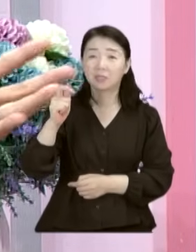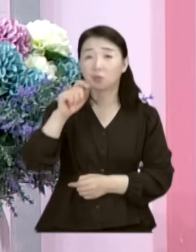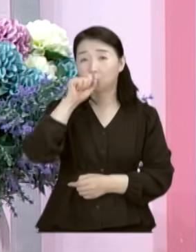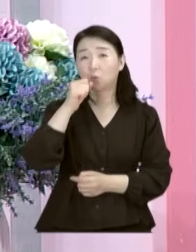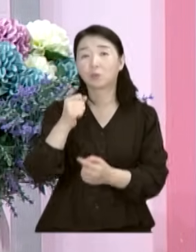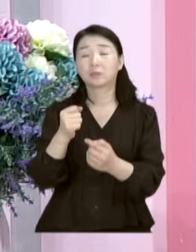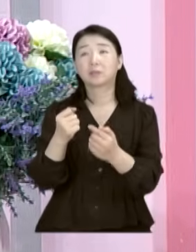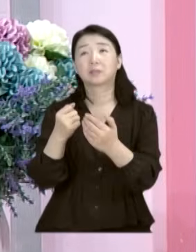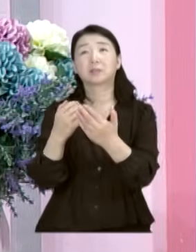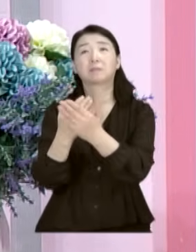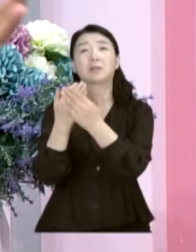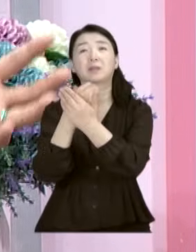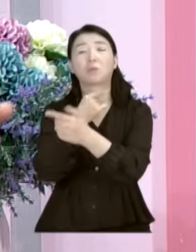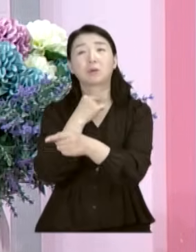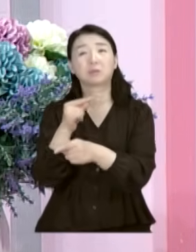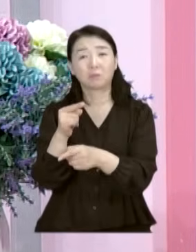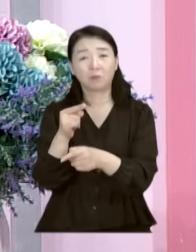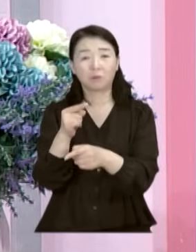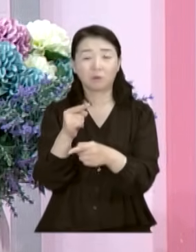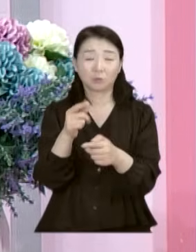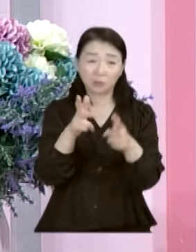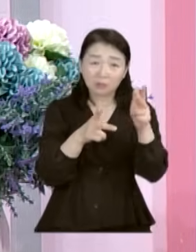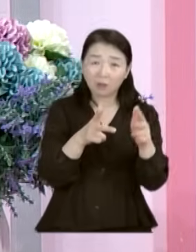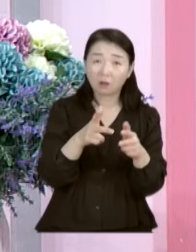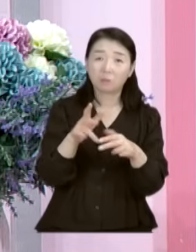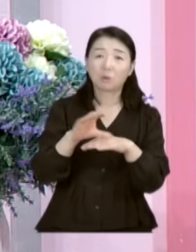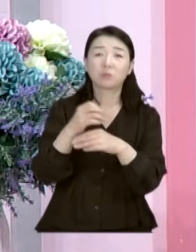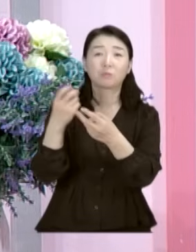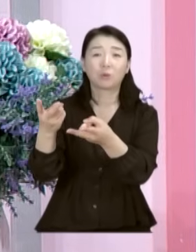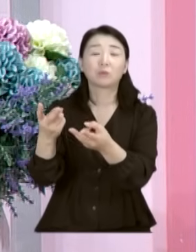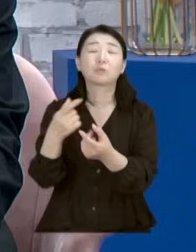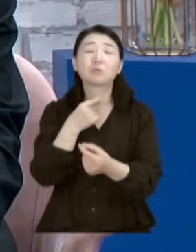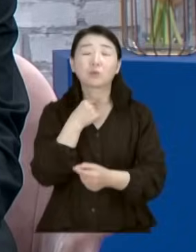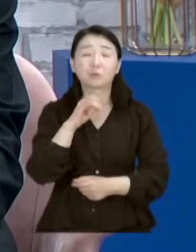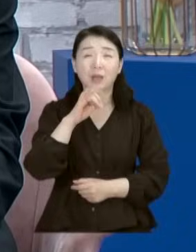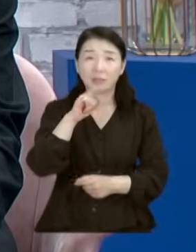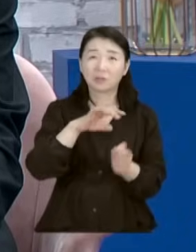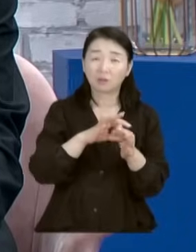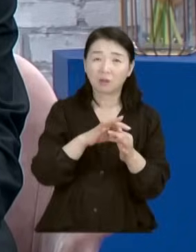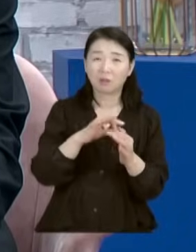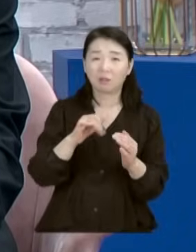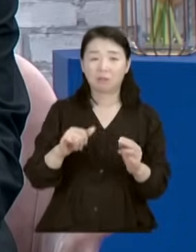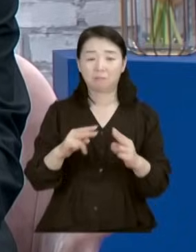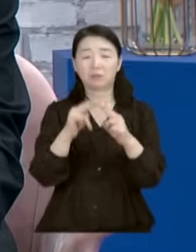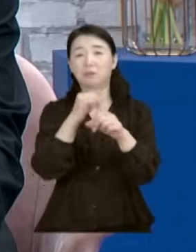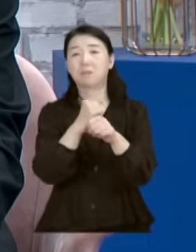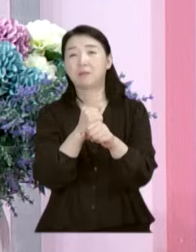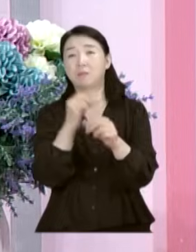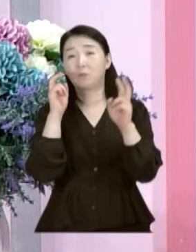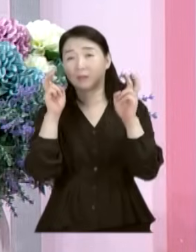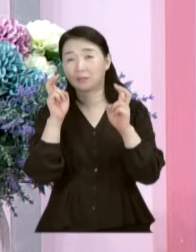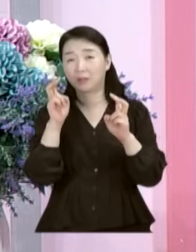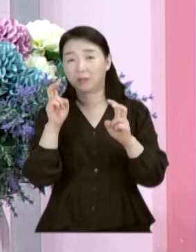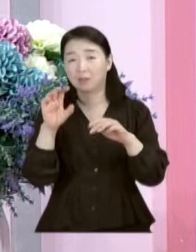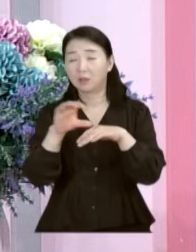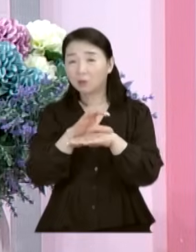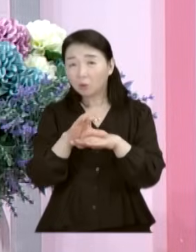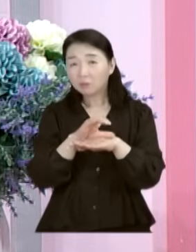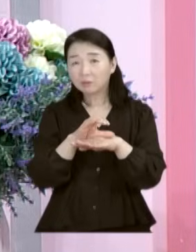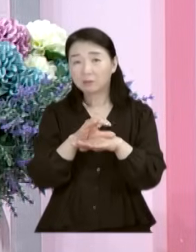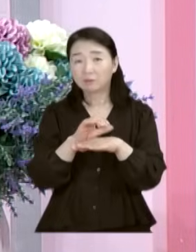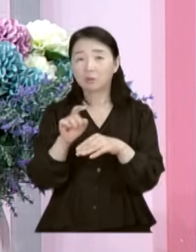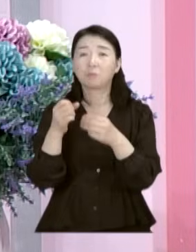이분의 회사가이 목사님이 또 사업을 하시는데 it회사를 하세요 반도체를 이렇게 만드신 그래서 컴퓨터를